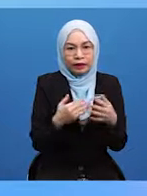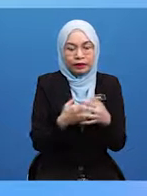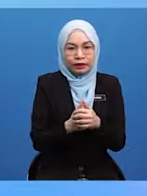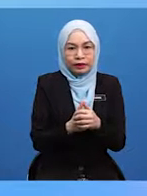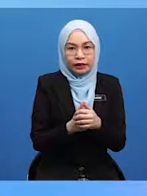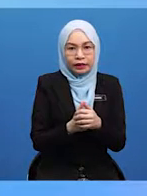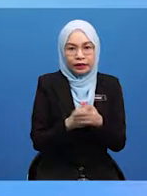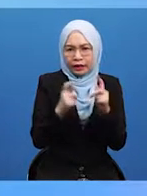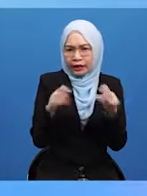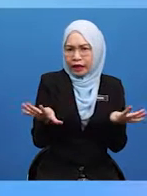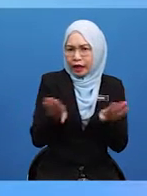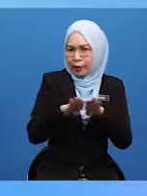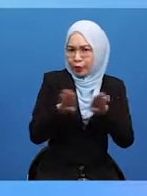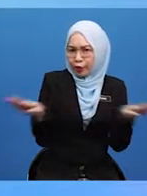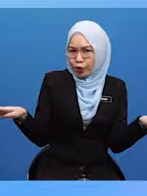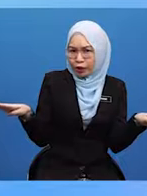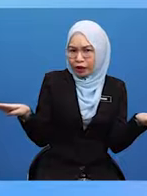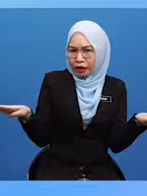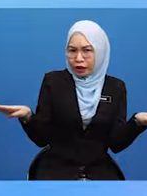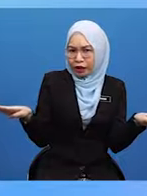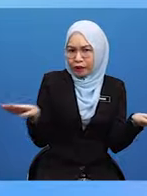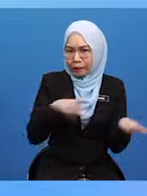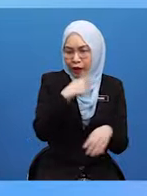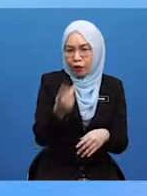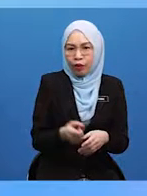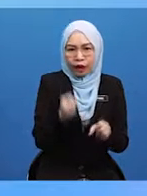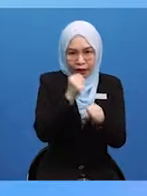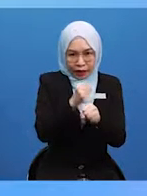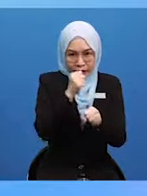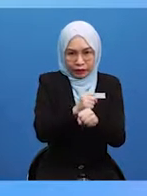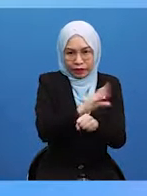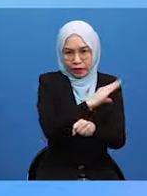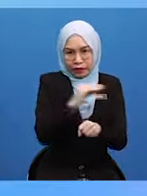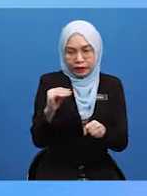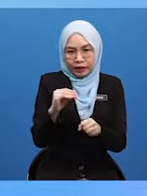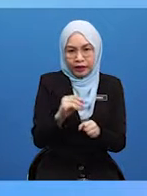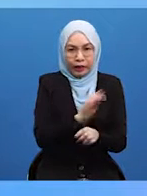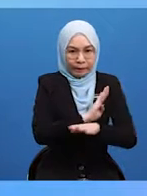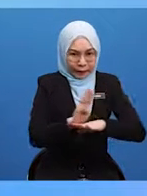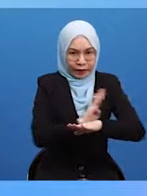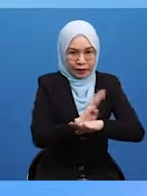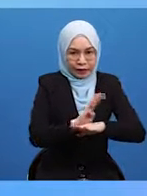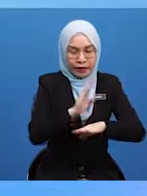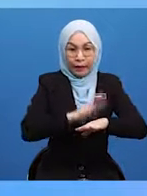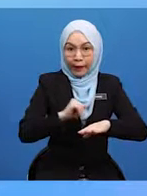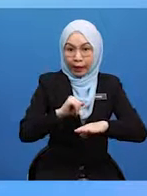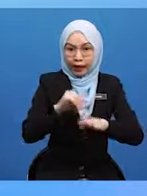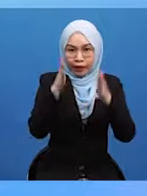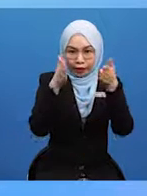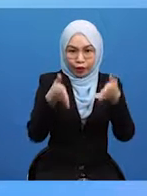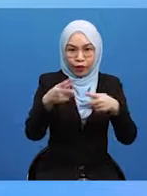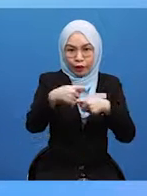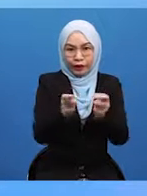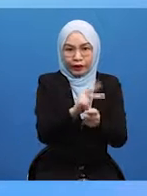telah membuka peluang pekerjaan dan perniagaan kepada penduduk tempatan